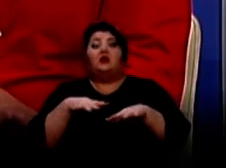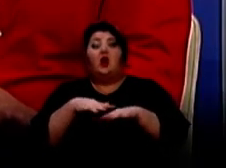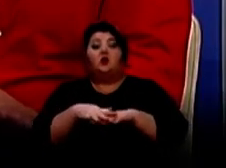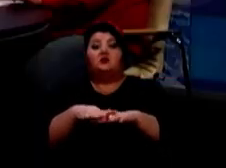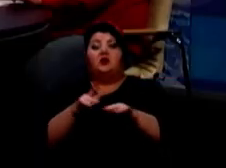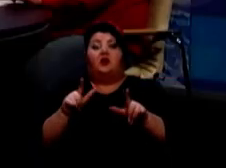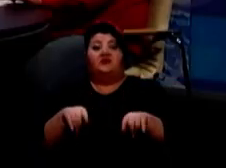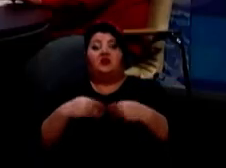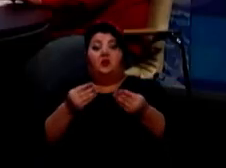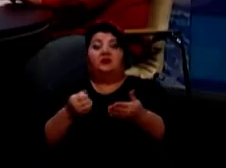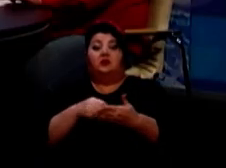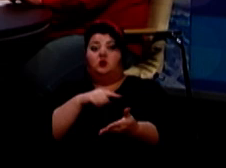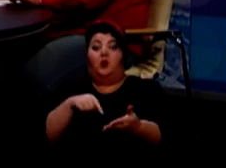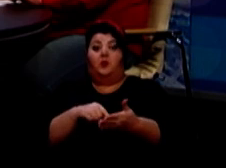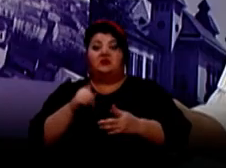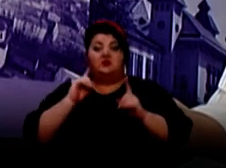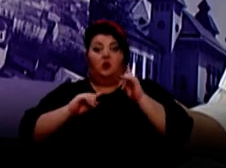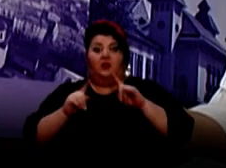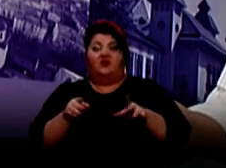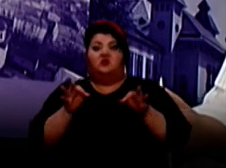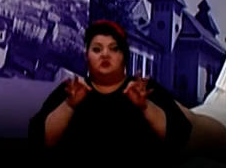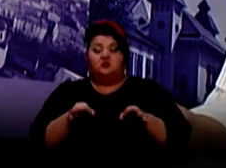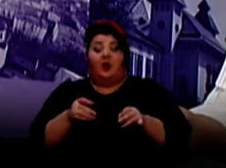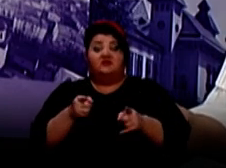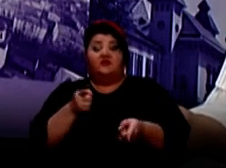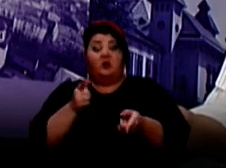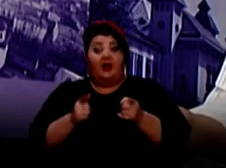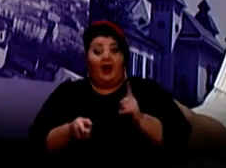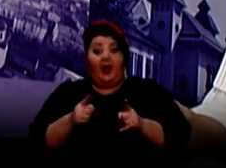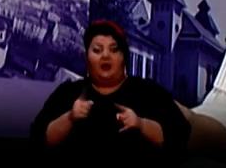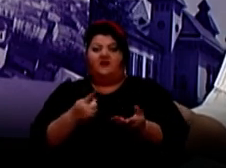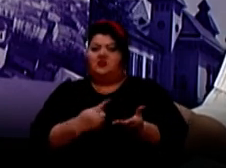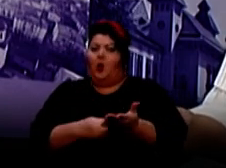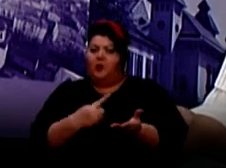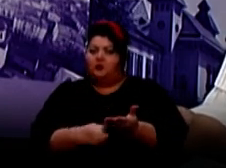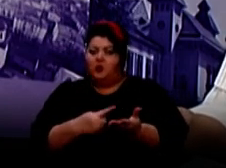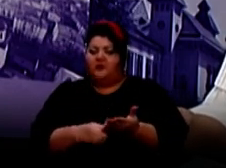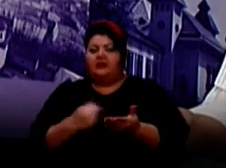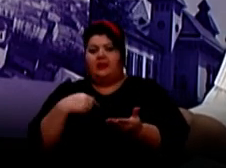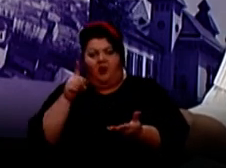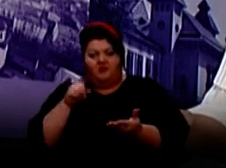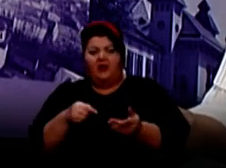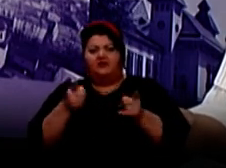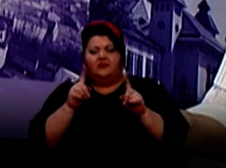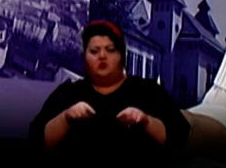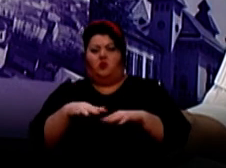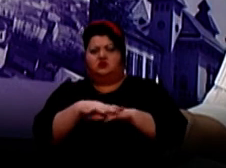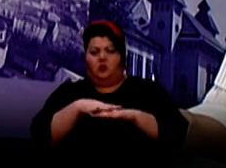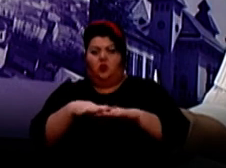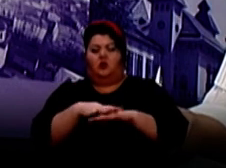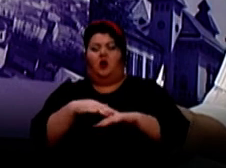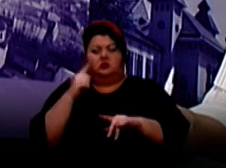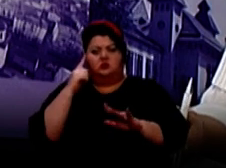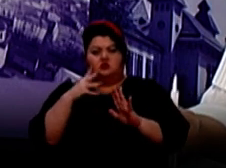які вони подали до міської ради, вони справжні, вони реальні, вони обґрунтовані, то я впевнений в тому, щоб громада з